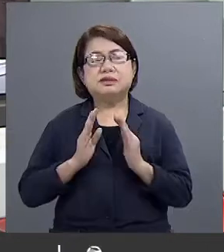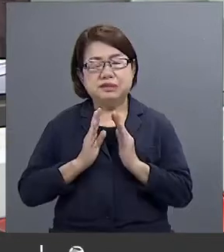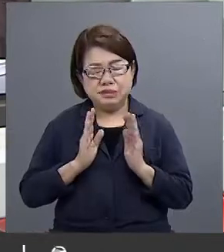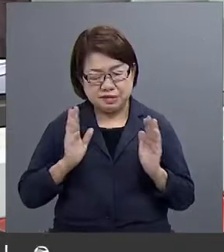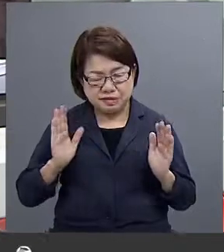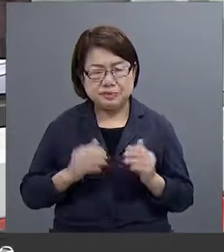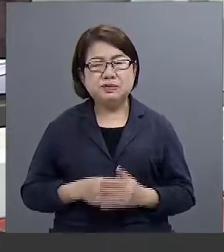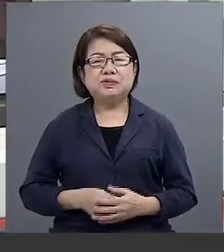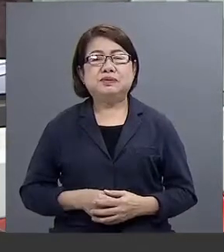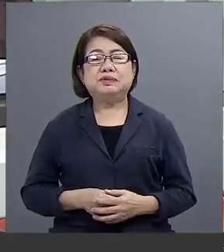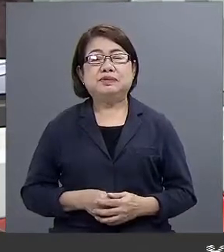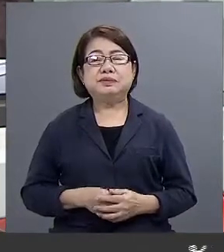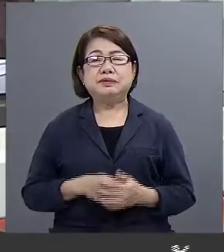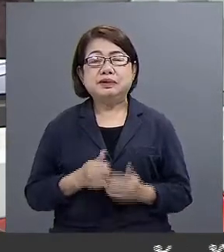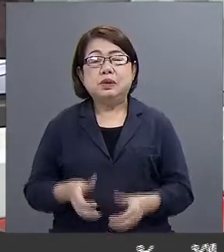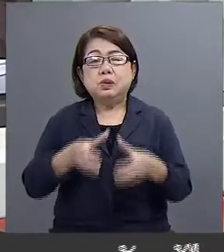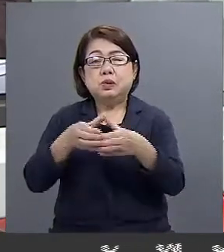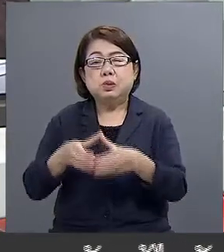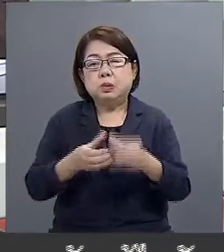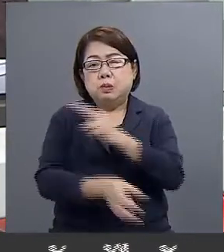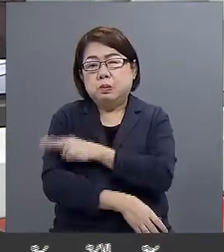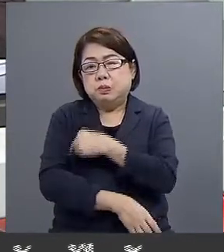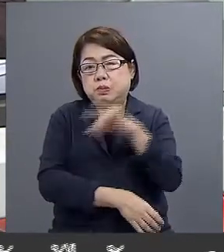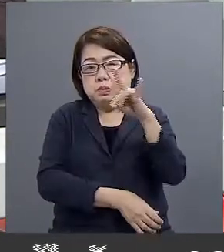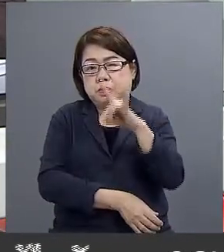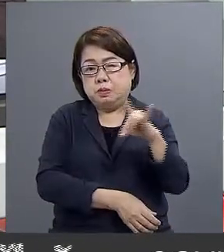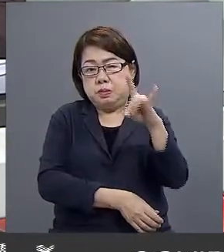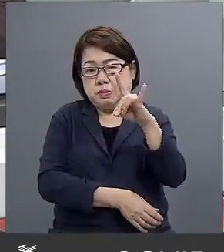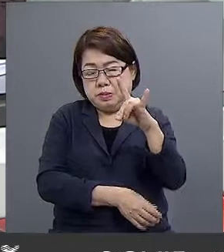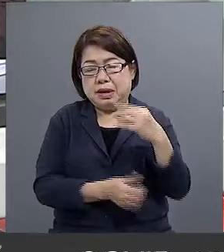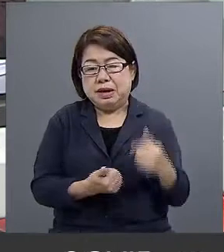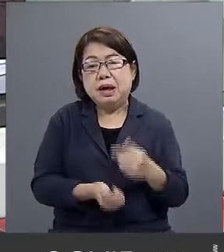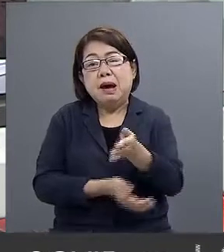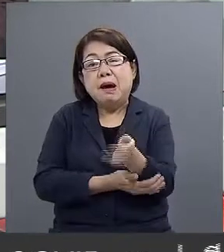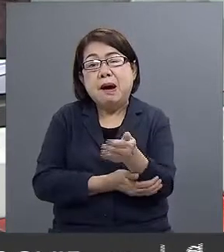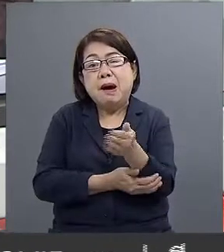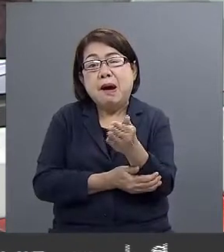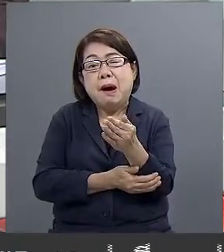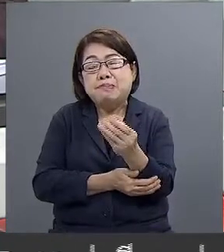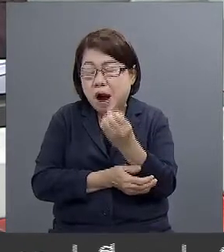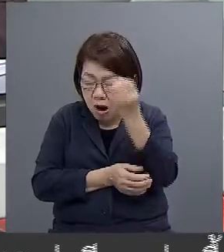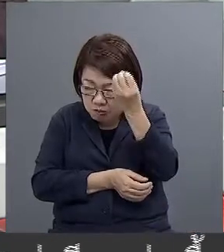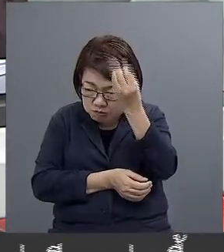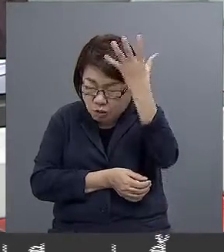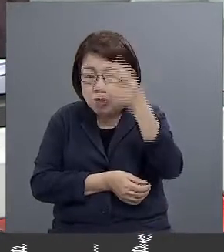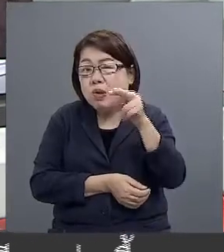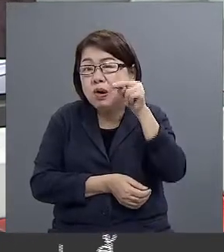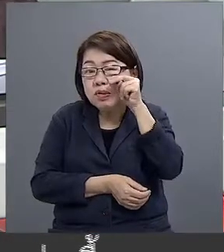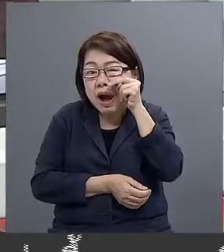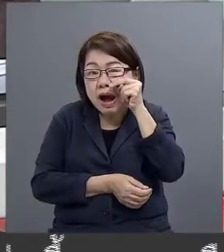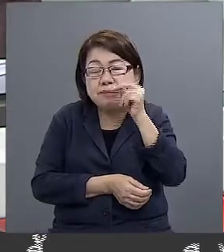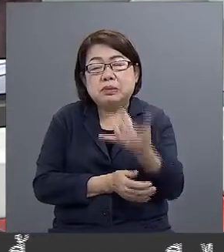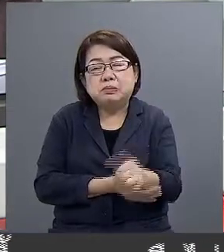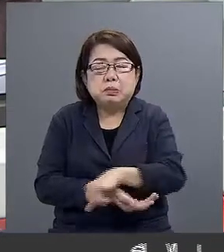และทีมสัตวแพทย์เตรียมผ่าพิสูจน์ซากวันรู้ดาหาสาเหตุการตายอย่างละเอียดนะคะหลังจากที่พบซากลอยเกยตื้น